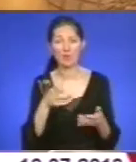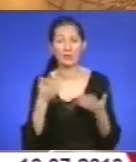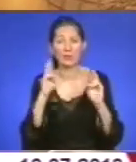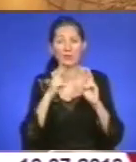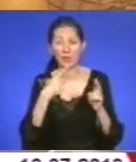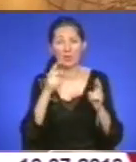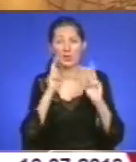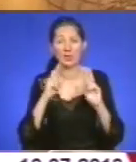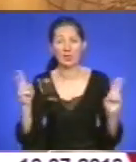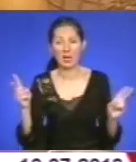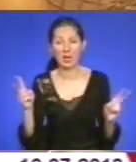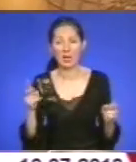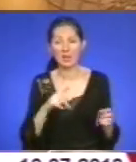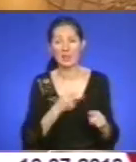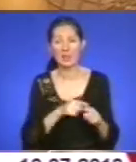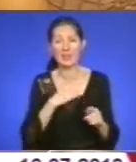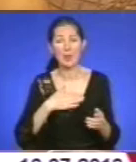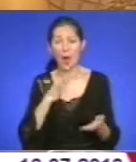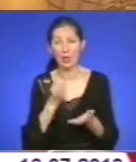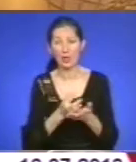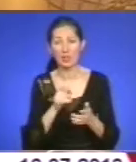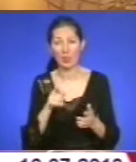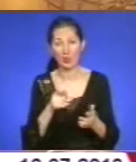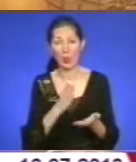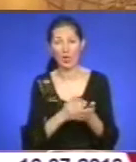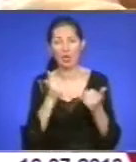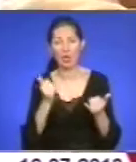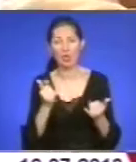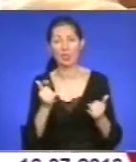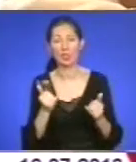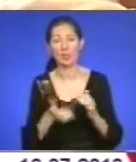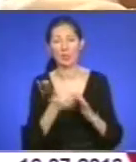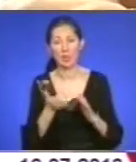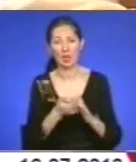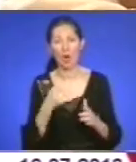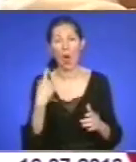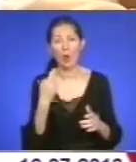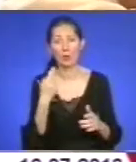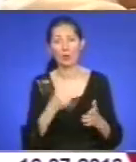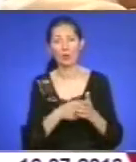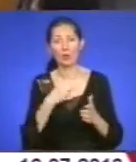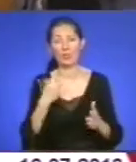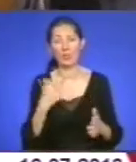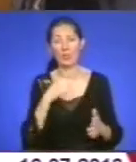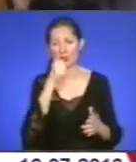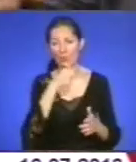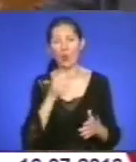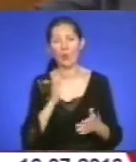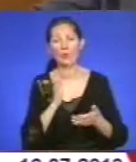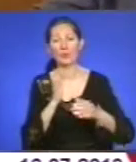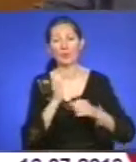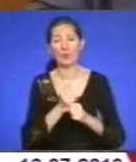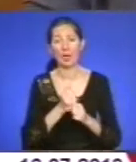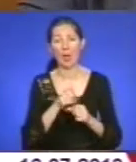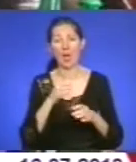моя компетенція, от в тому і полягає сьогоднішня та прогалина. В області до 2015 року діятиме державна програма